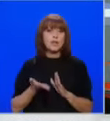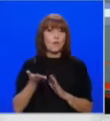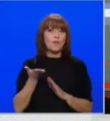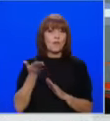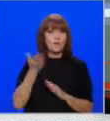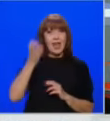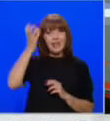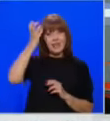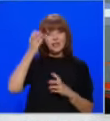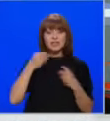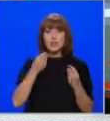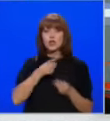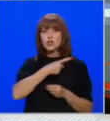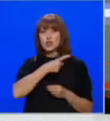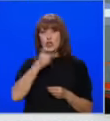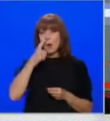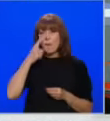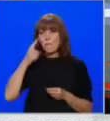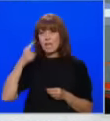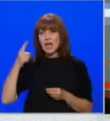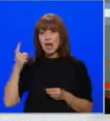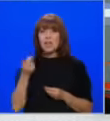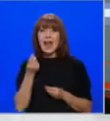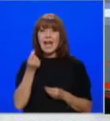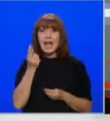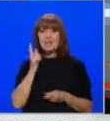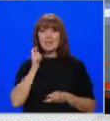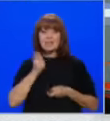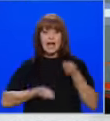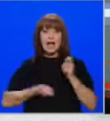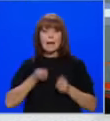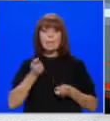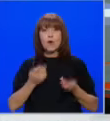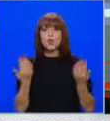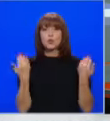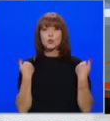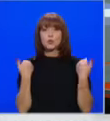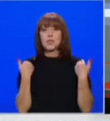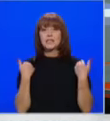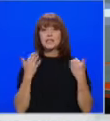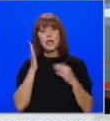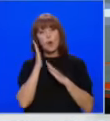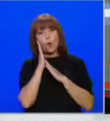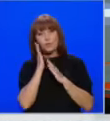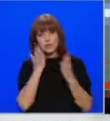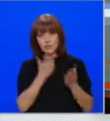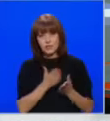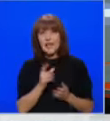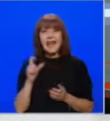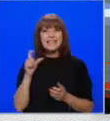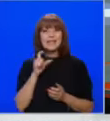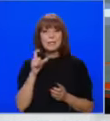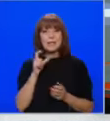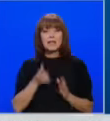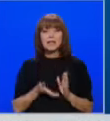Държавата отпуска 100 милиона лева за ремонт на студентски общежития, обяви министър-председателят Николай Денков. Освен това, студентските стипендии се